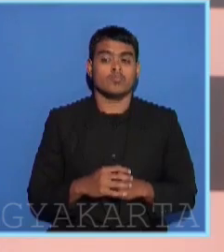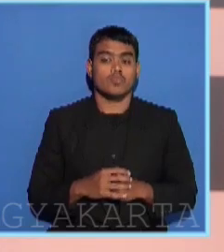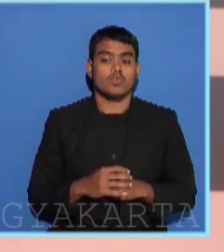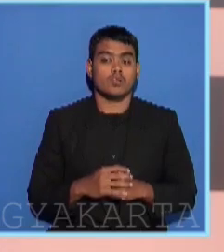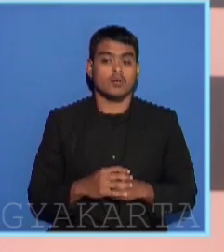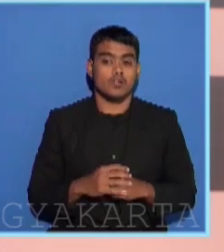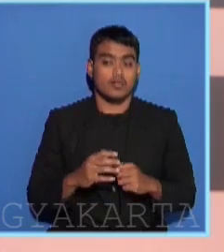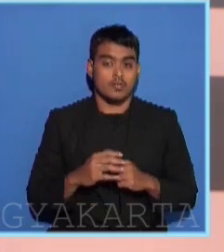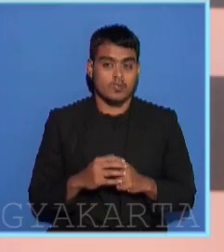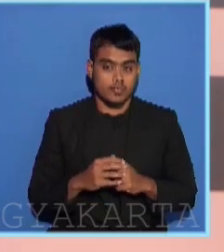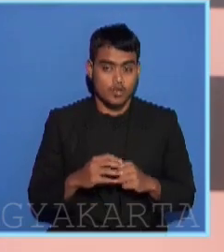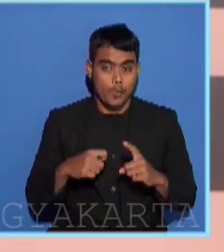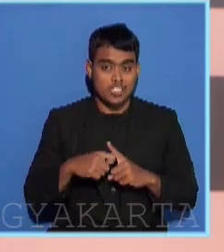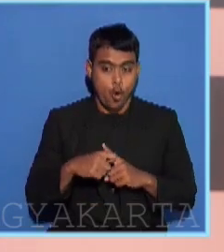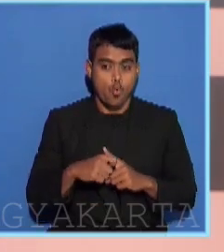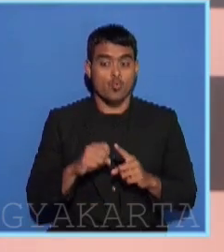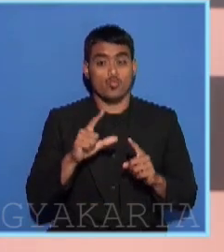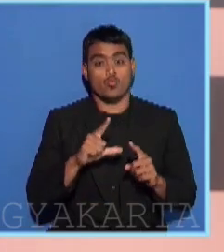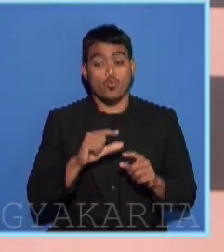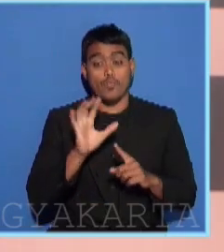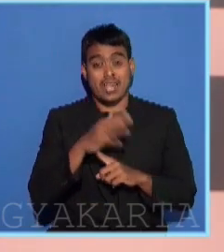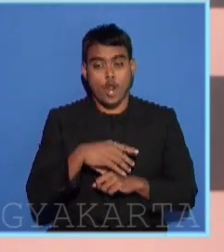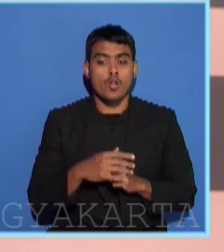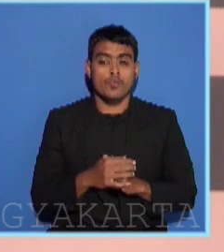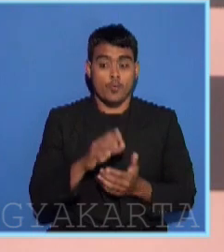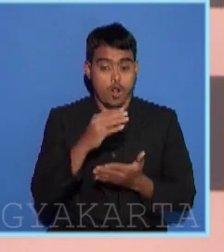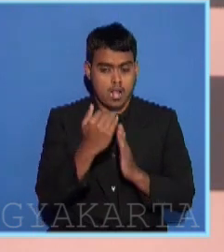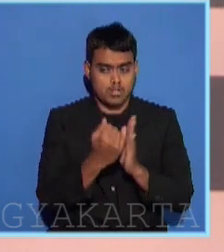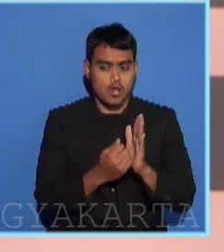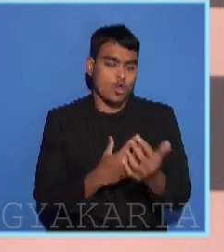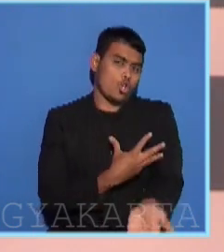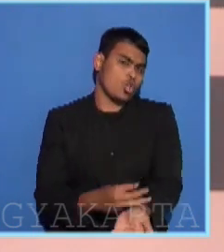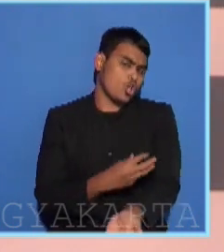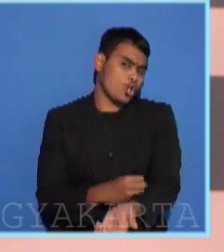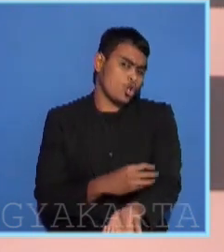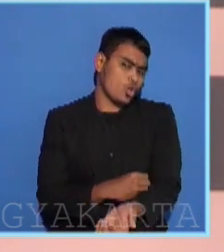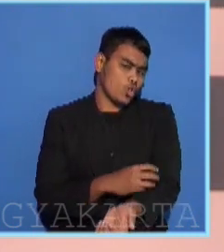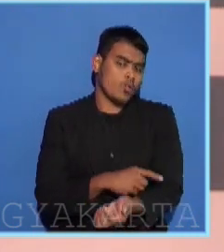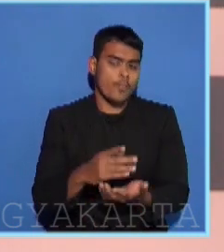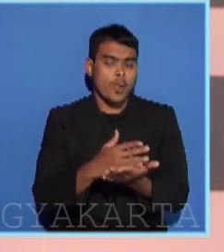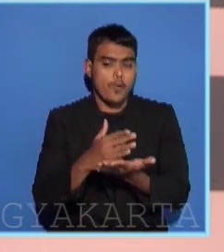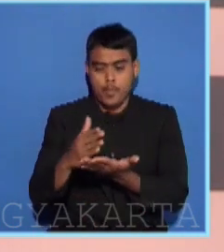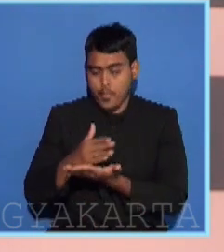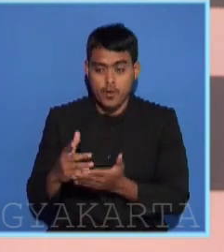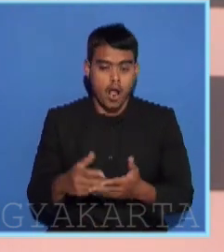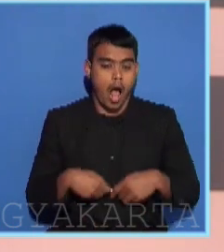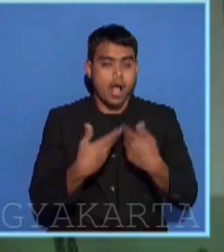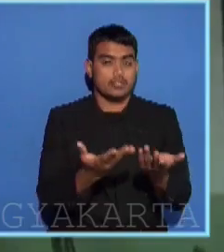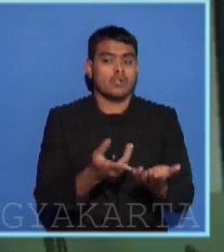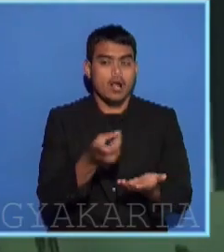0729 Bantul juga menggelar serangkaian bakti sosial dan donor darah menyambut 78 tahun Tentara Nasional